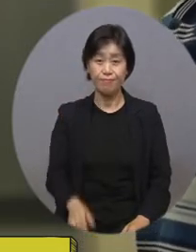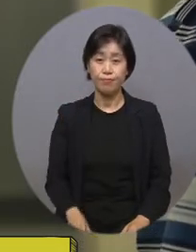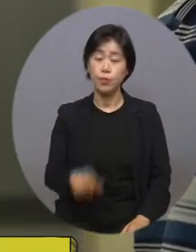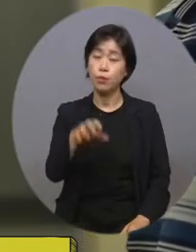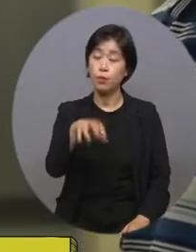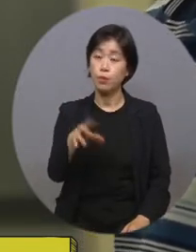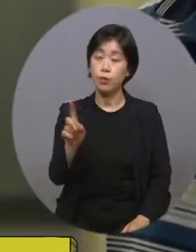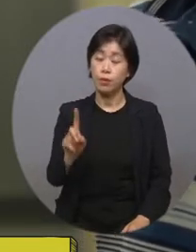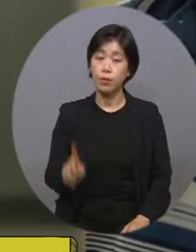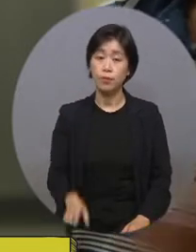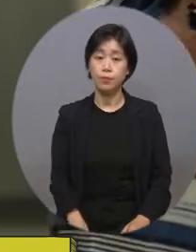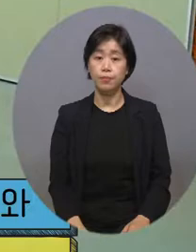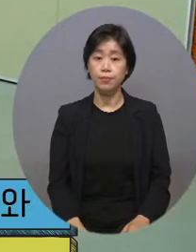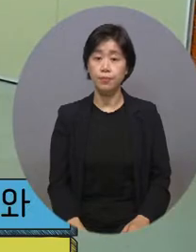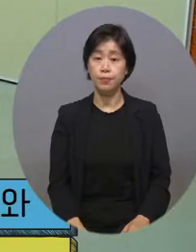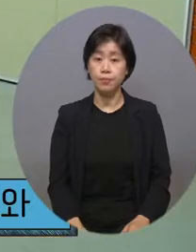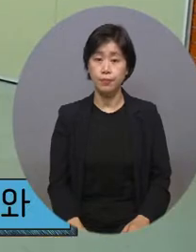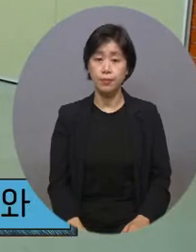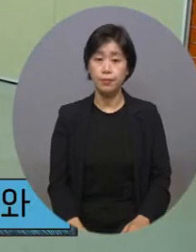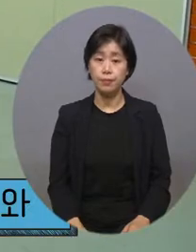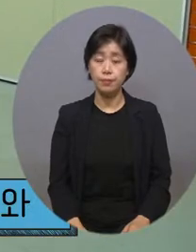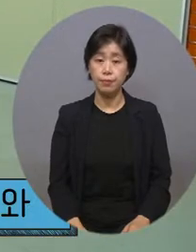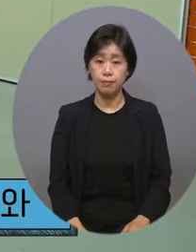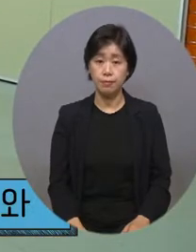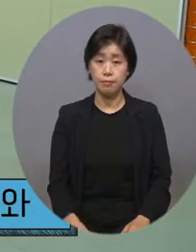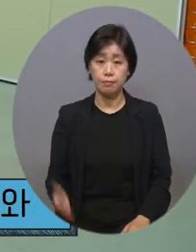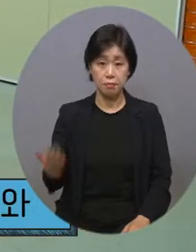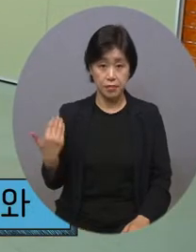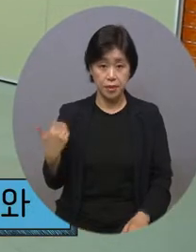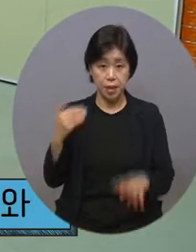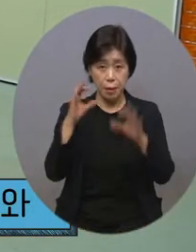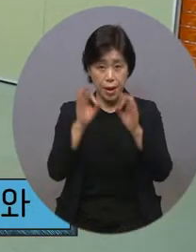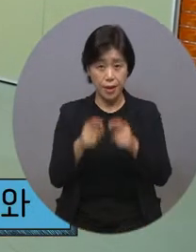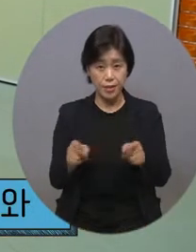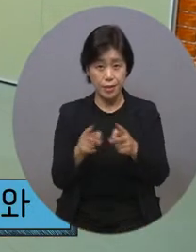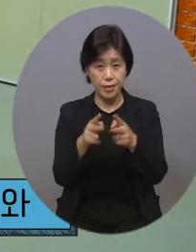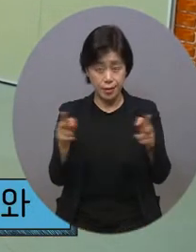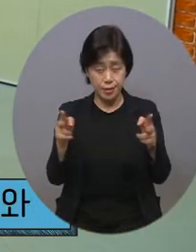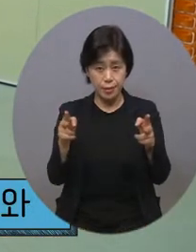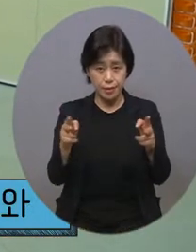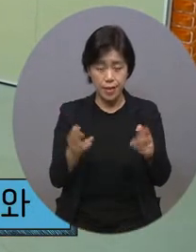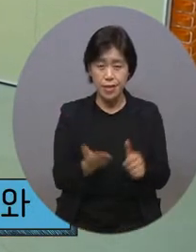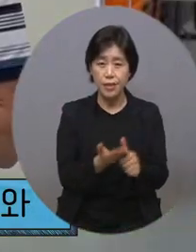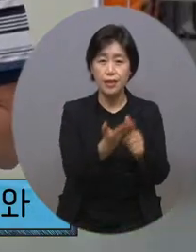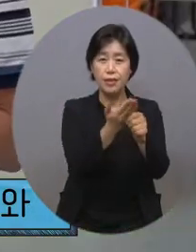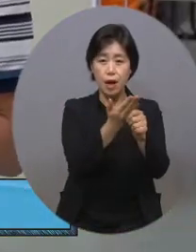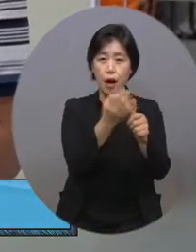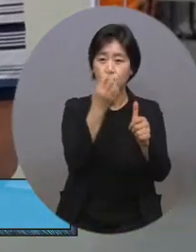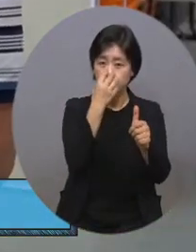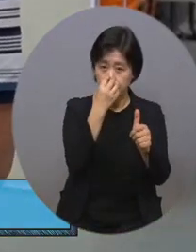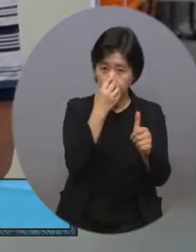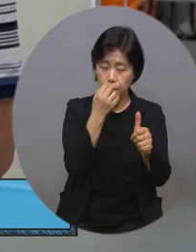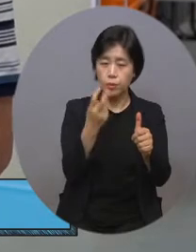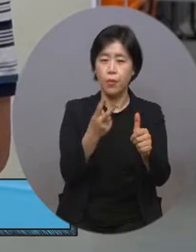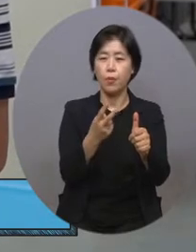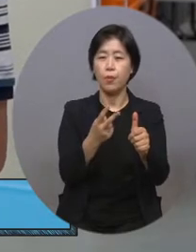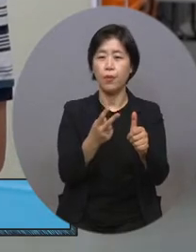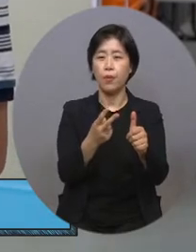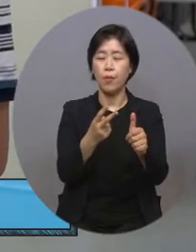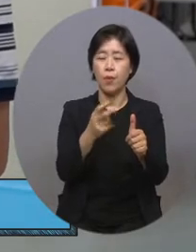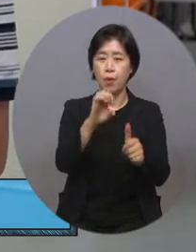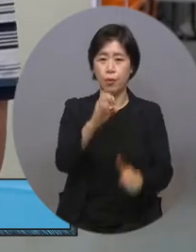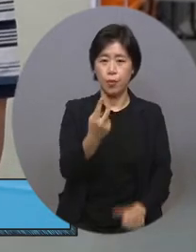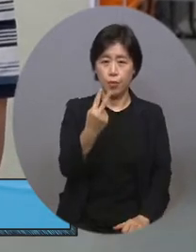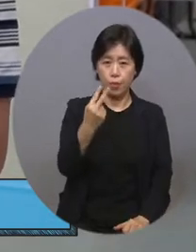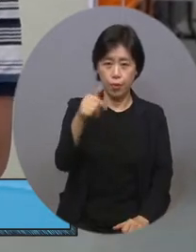여기는 어떤 곳인가요, 대표님? 예, 네, 앞서 보셨던 온실에서 재배됐던 수확했던 토마토와 네. 2층에